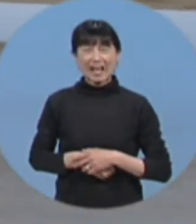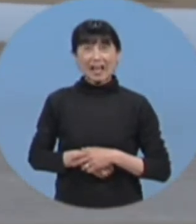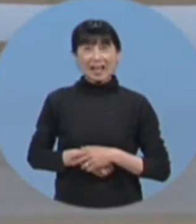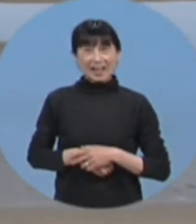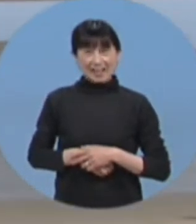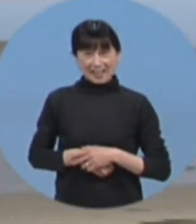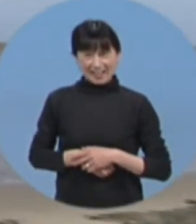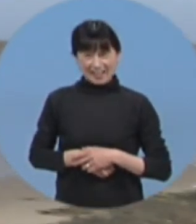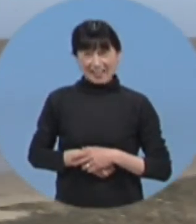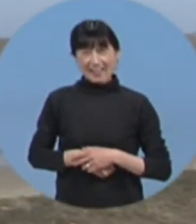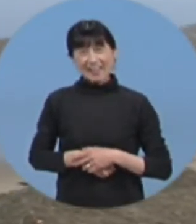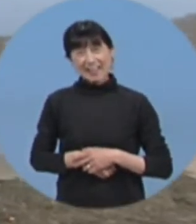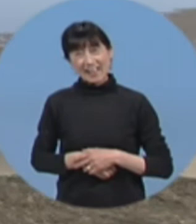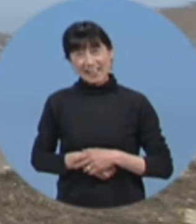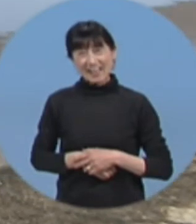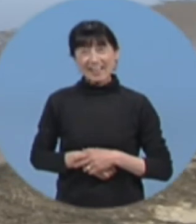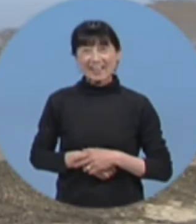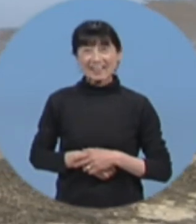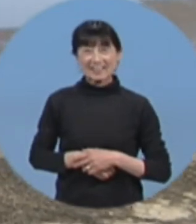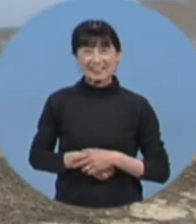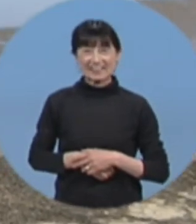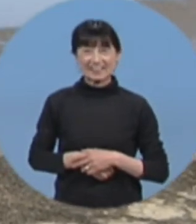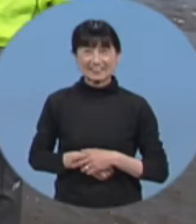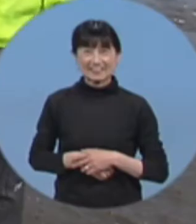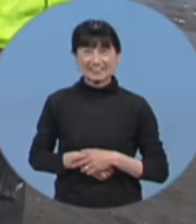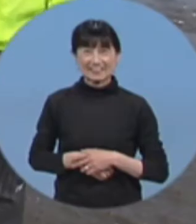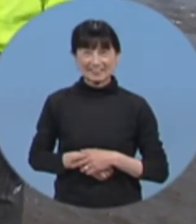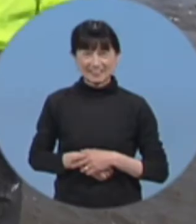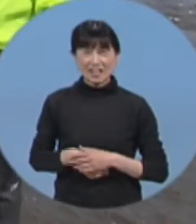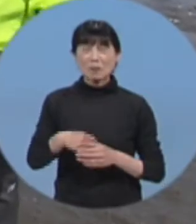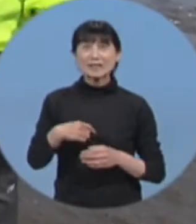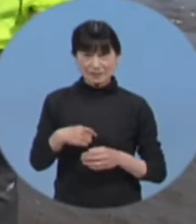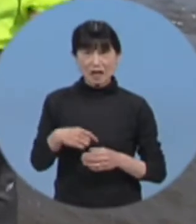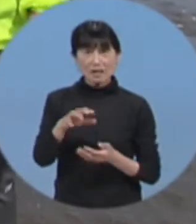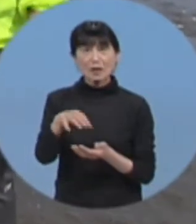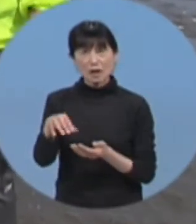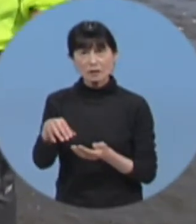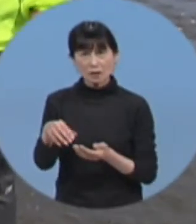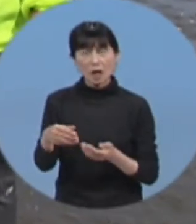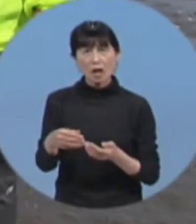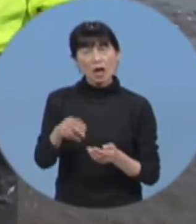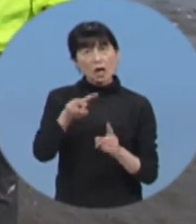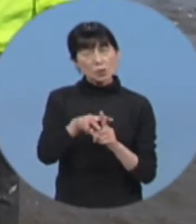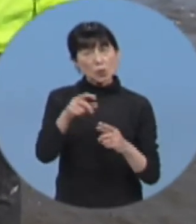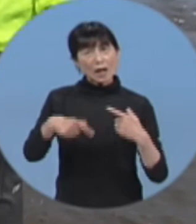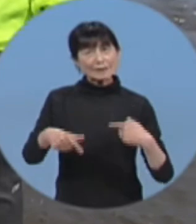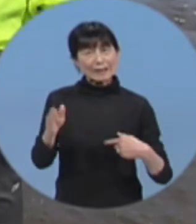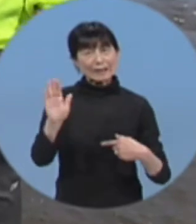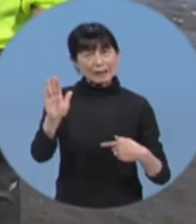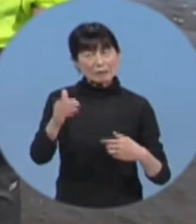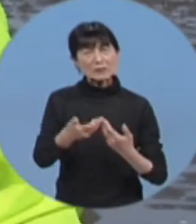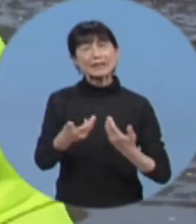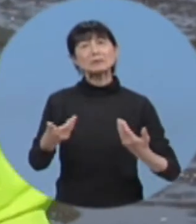私潮干狩り やるのが本当に小学生以来なんですけれ